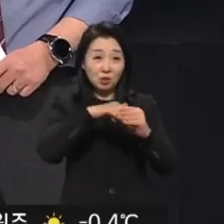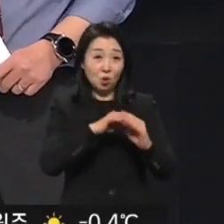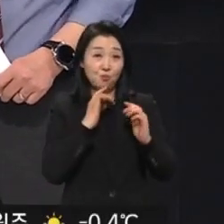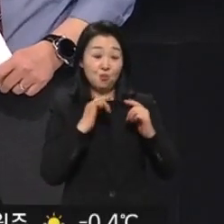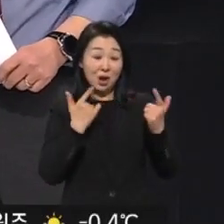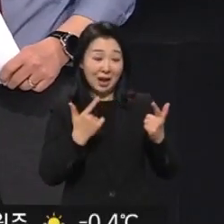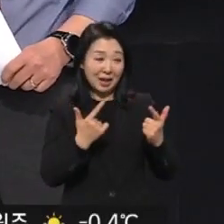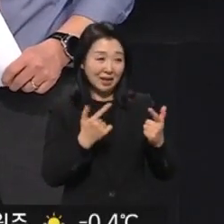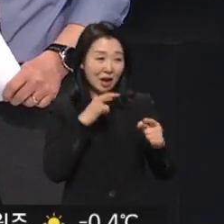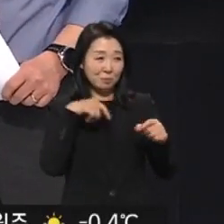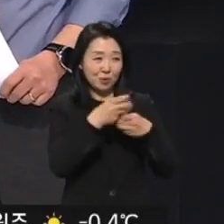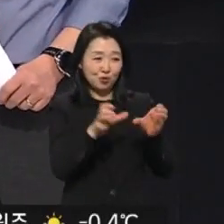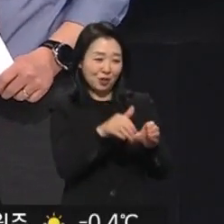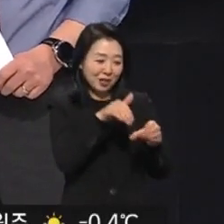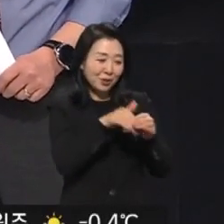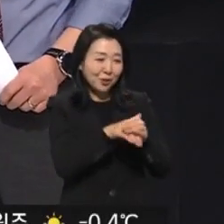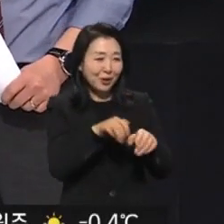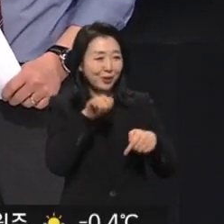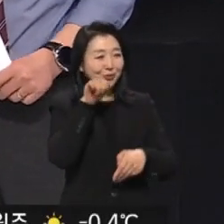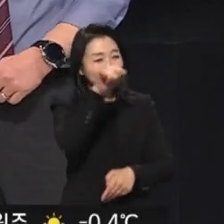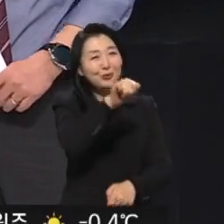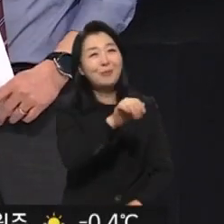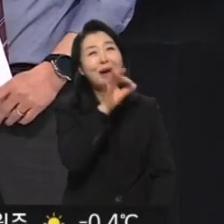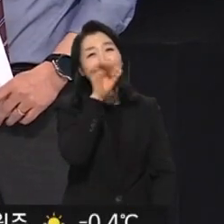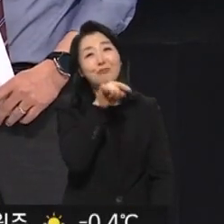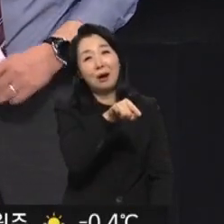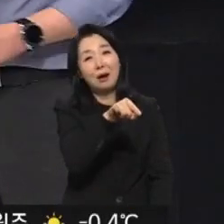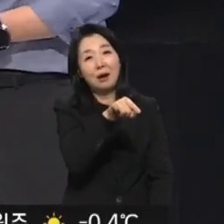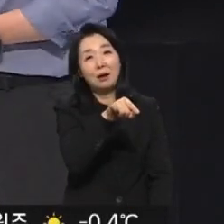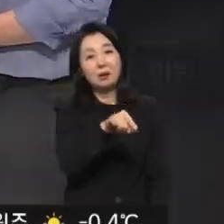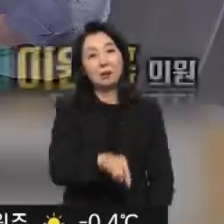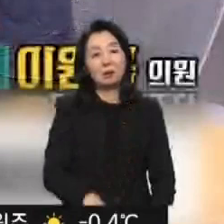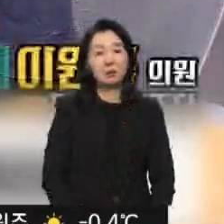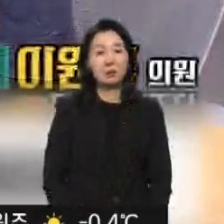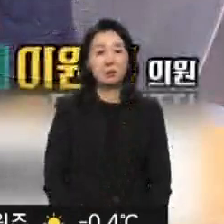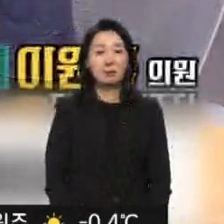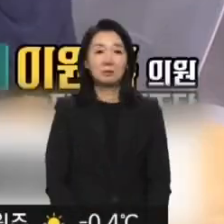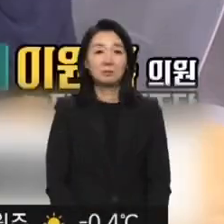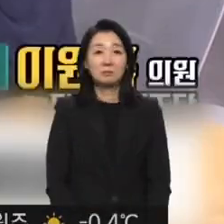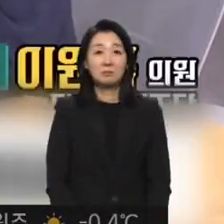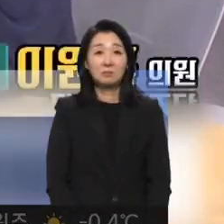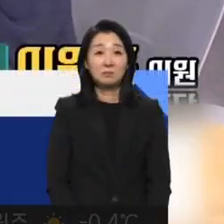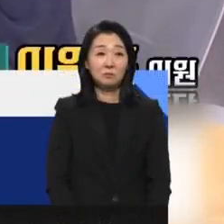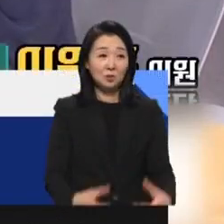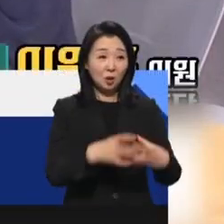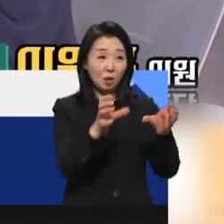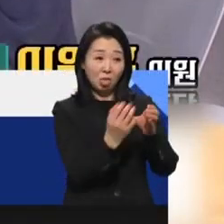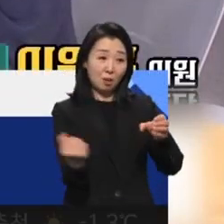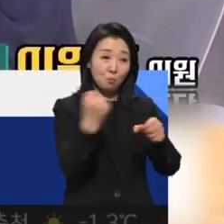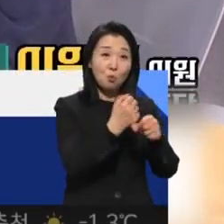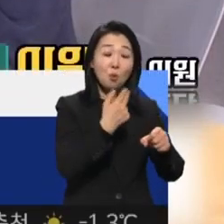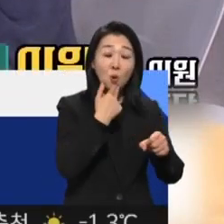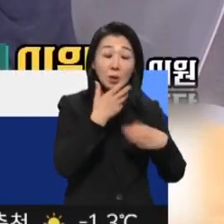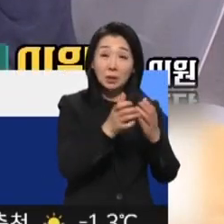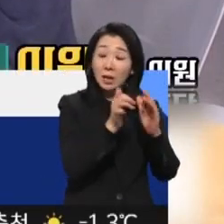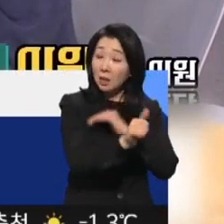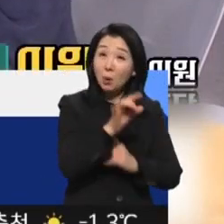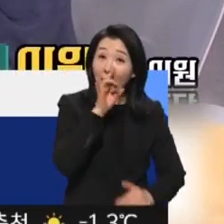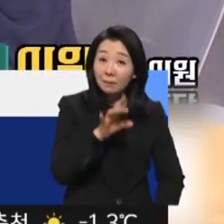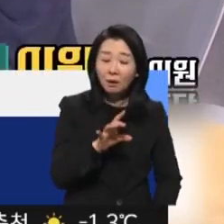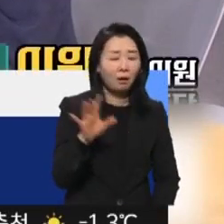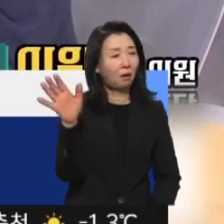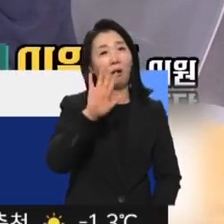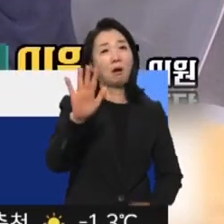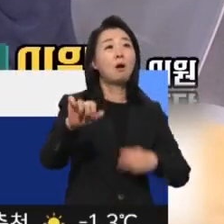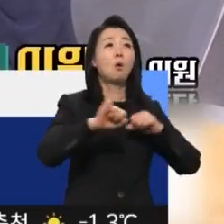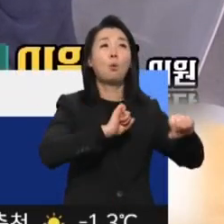아니라 당내 선거도 나올 수 없다는 이야기도 나옵니다. 복권은 안 됐지만 당대표는 될 수 있는 거 아니에요? 아닙니다. 당활동을